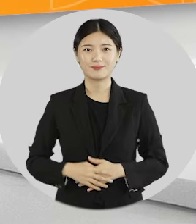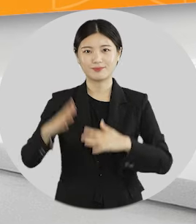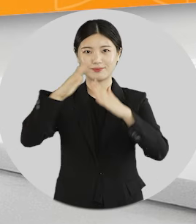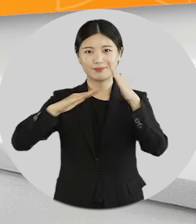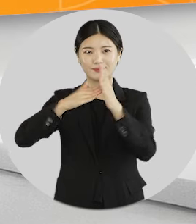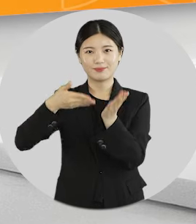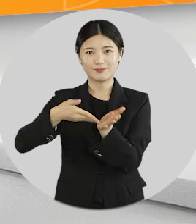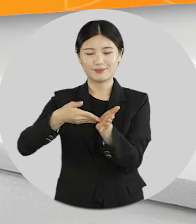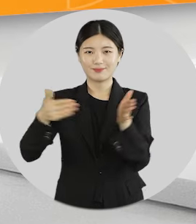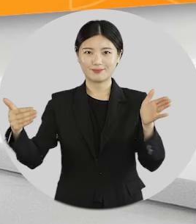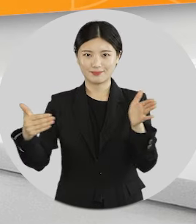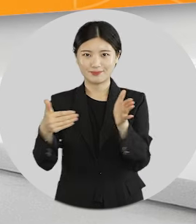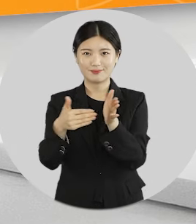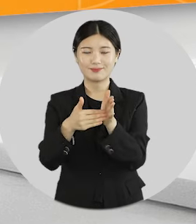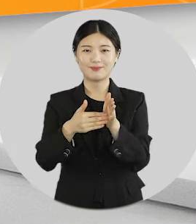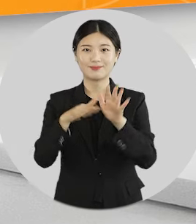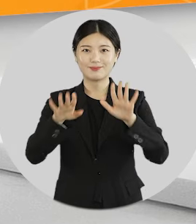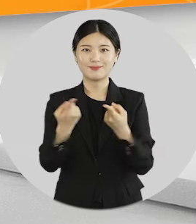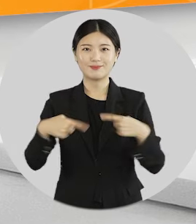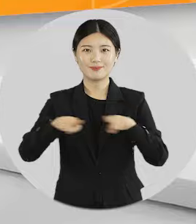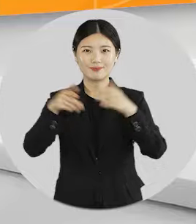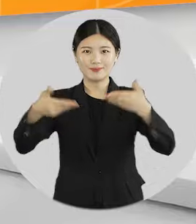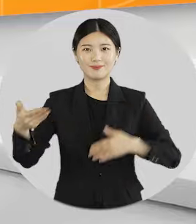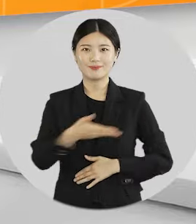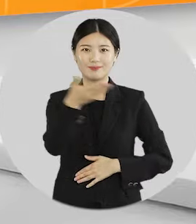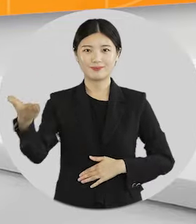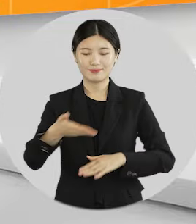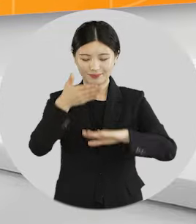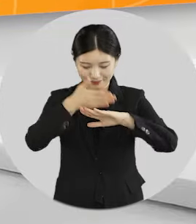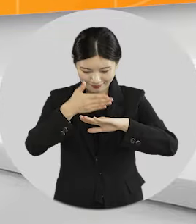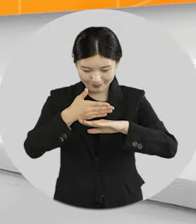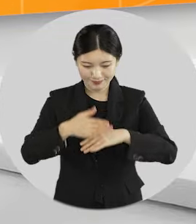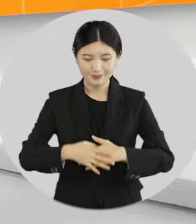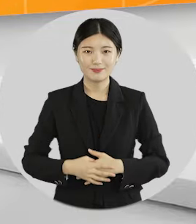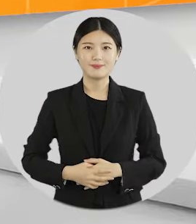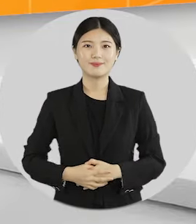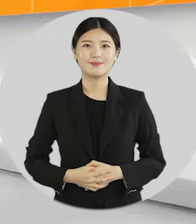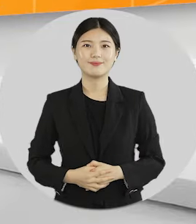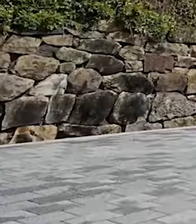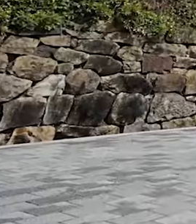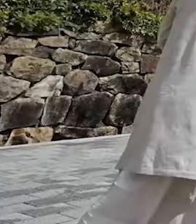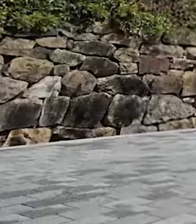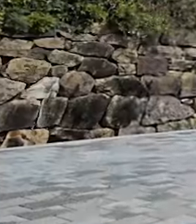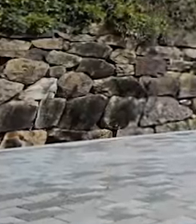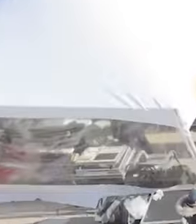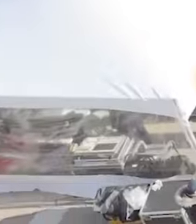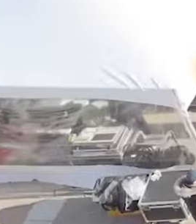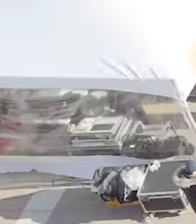고공행진 행복한 공주뉴스 마치겠습니다. 오늘도 함께해 주신 시민 여러분 고맙습니다.